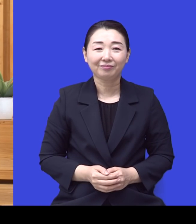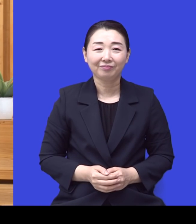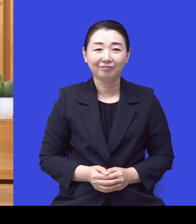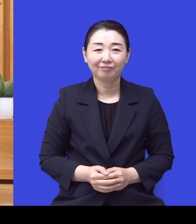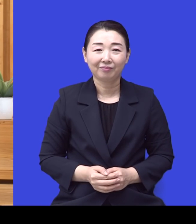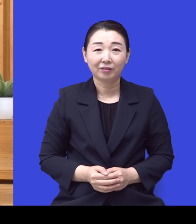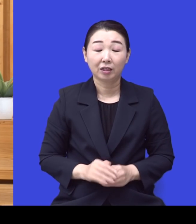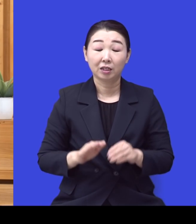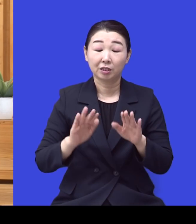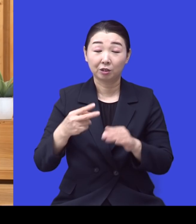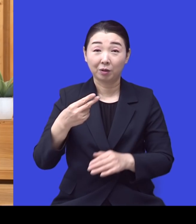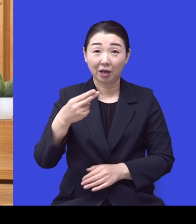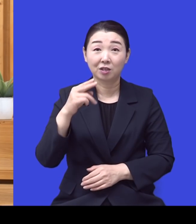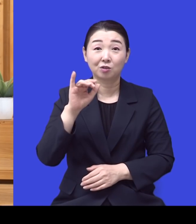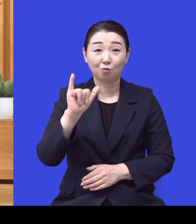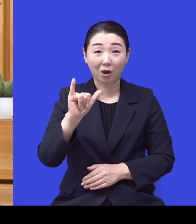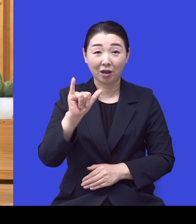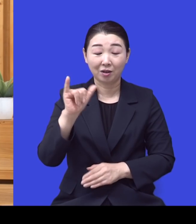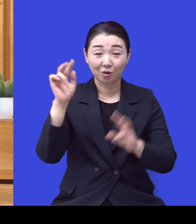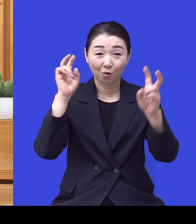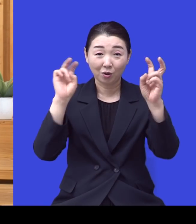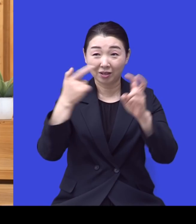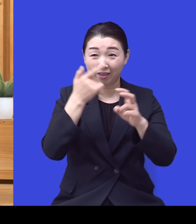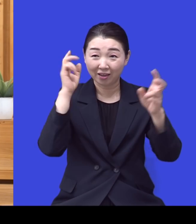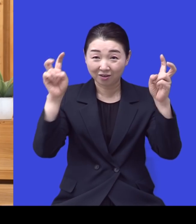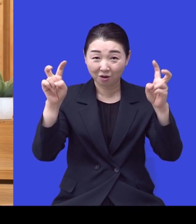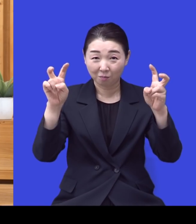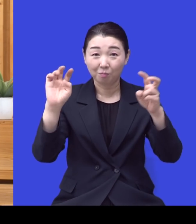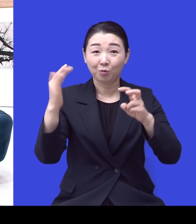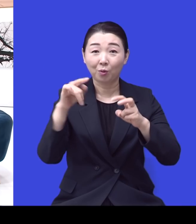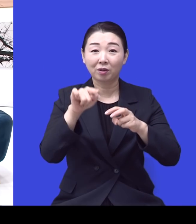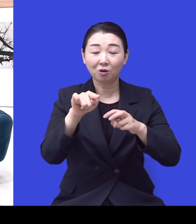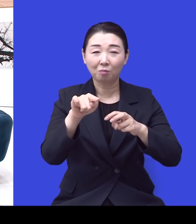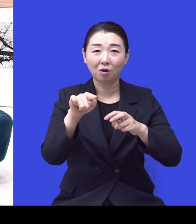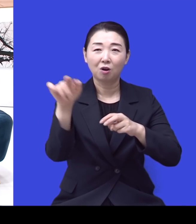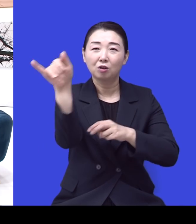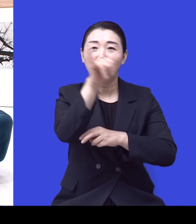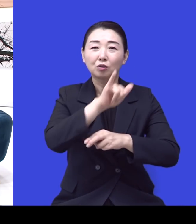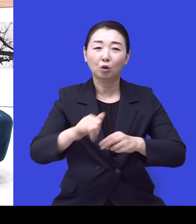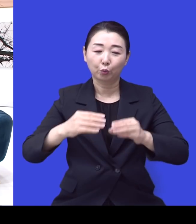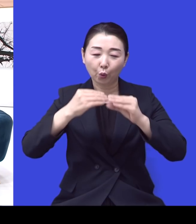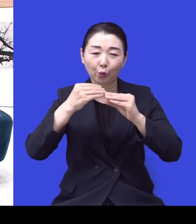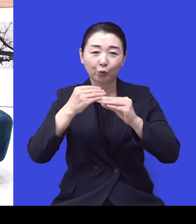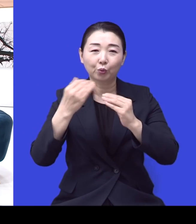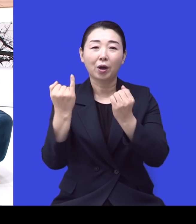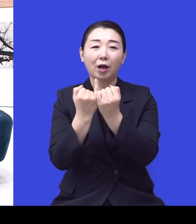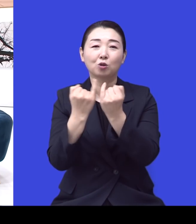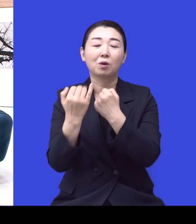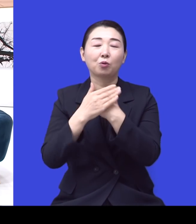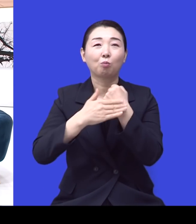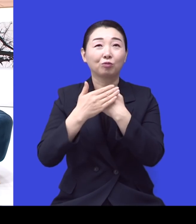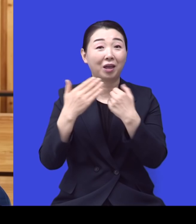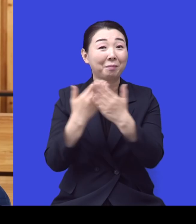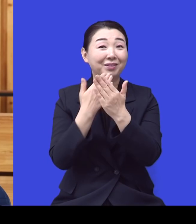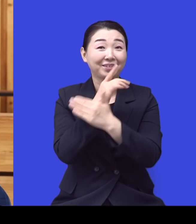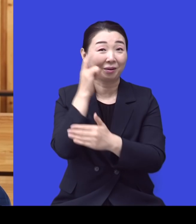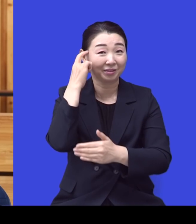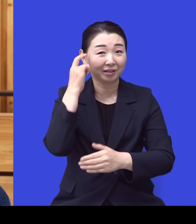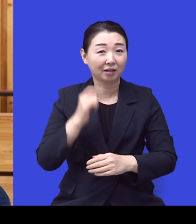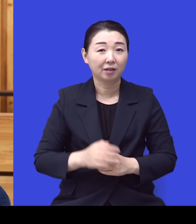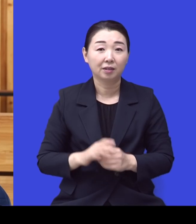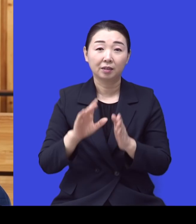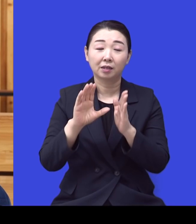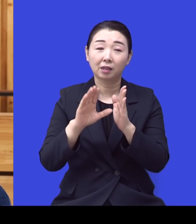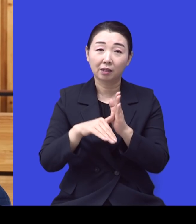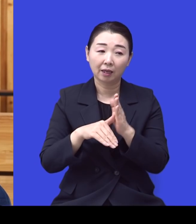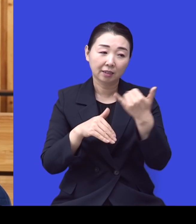HY 그룹이 네. 전 지금 이렇게 대기업이 된 것은 전국에 계셨던 그 요구르트 아줌마들 덕분이라고 생각하거든요. 정말이에요. 네, 네, 네. 그때는 당시에는 정말